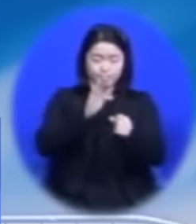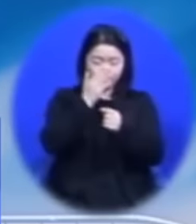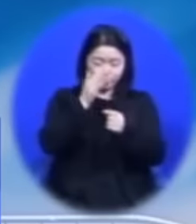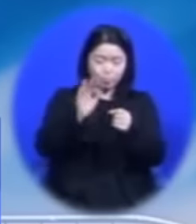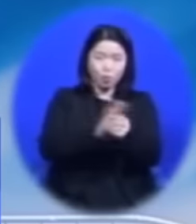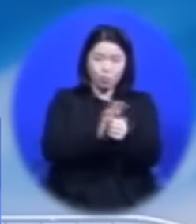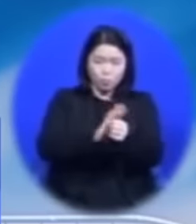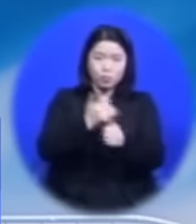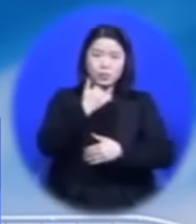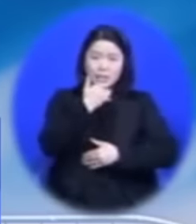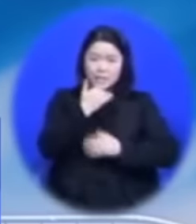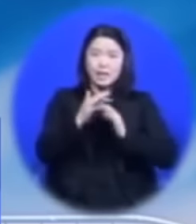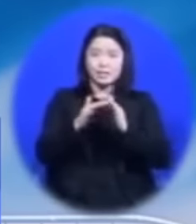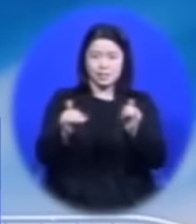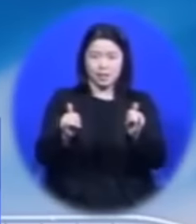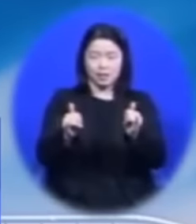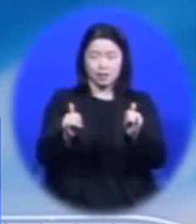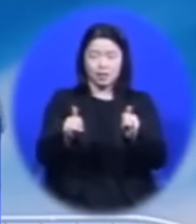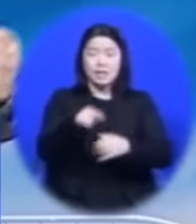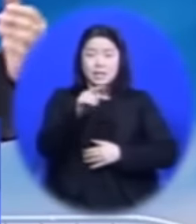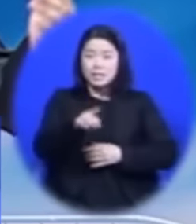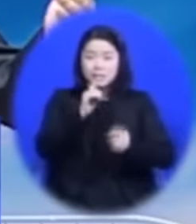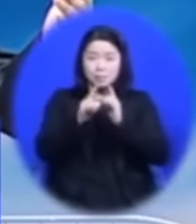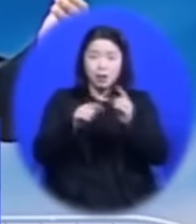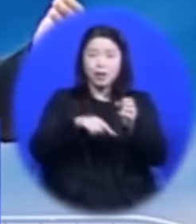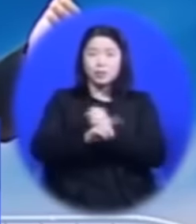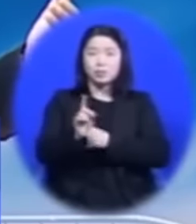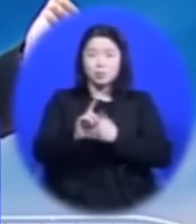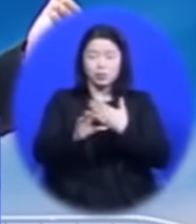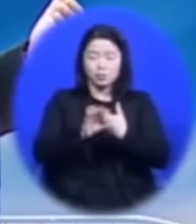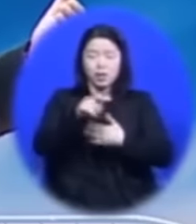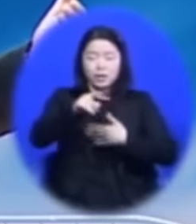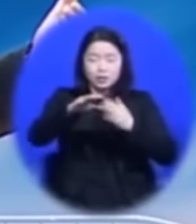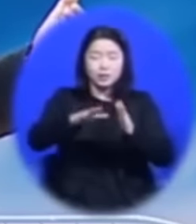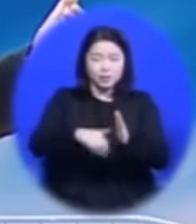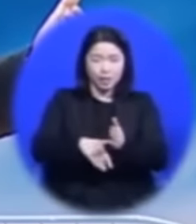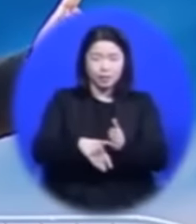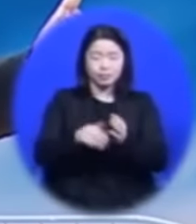기다리는 자라. 이 말은 그때 당시가